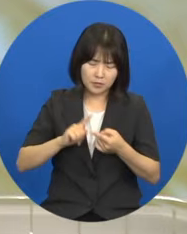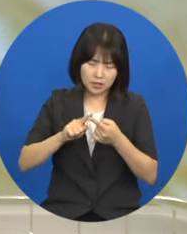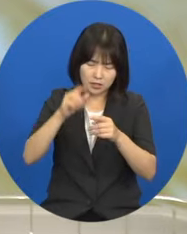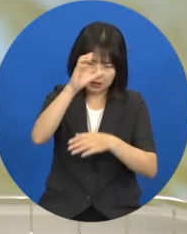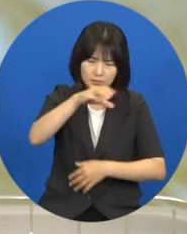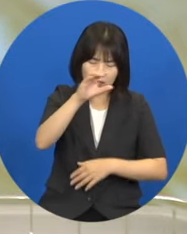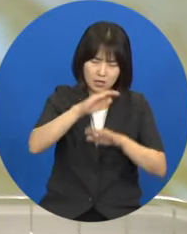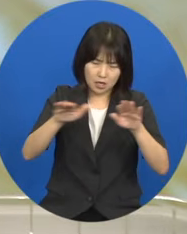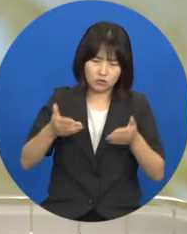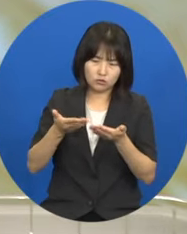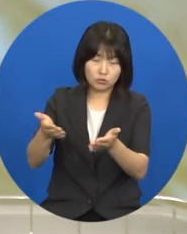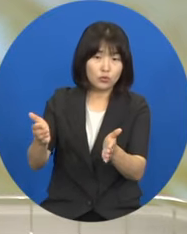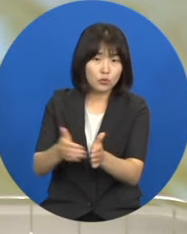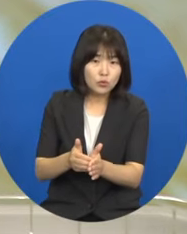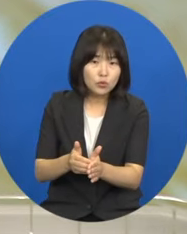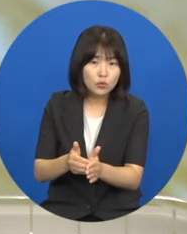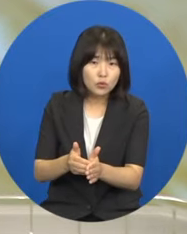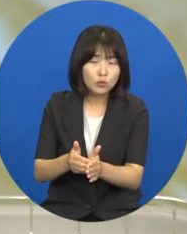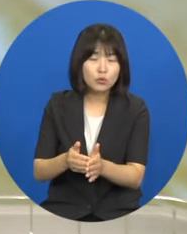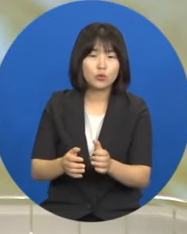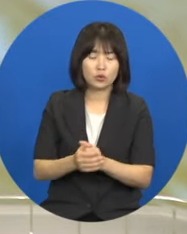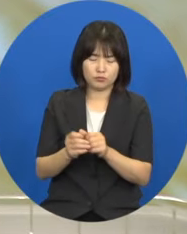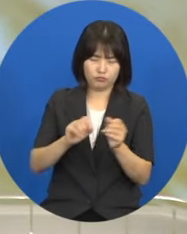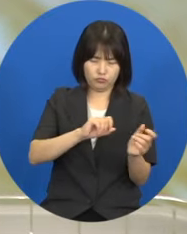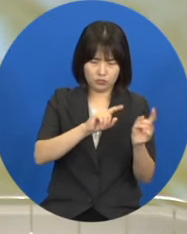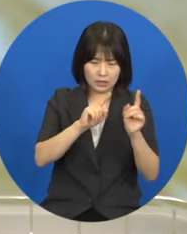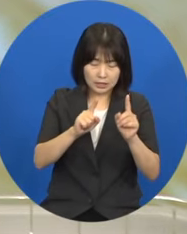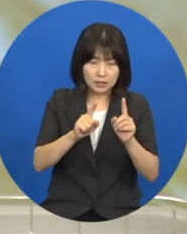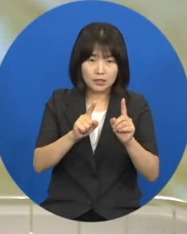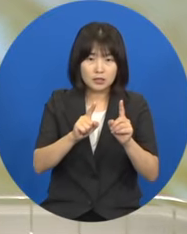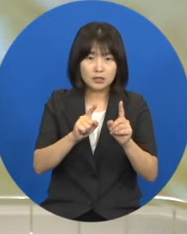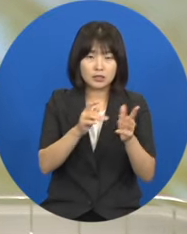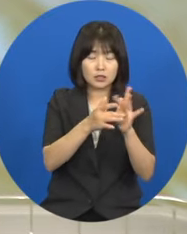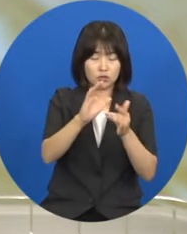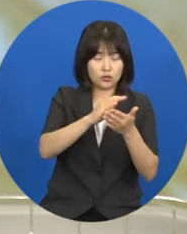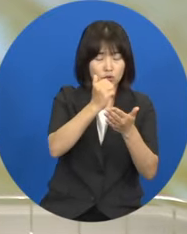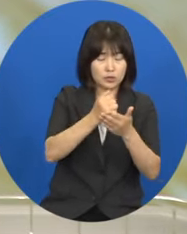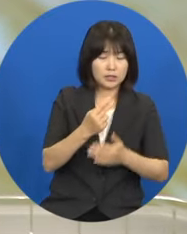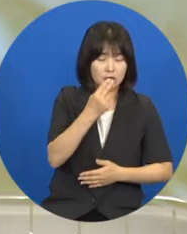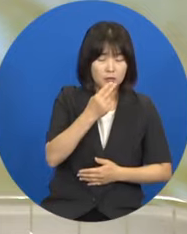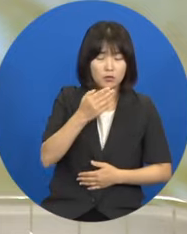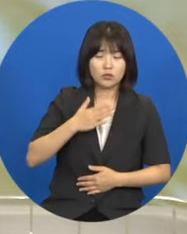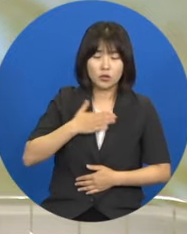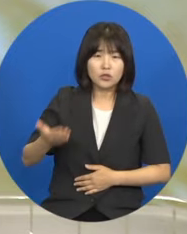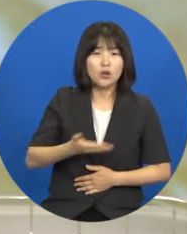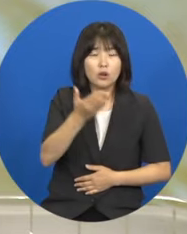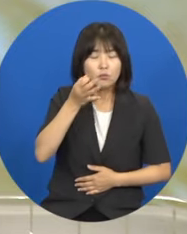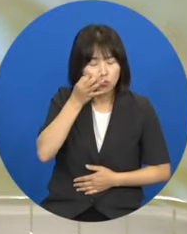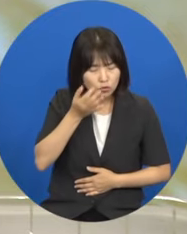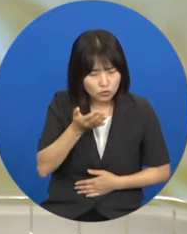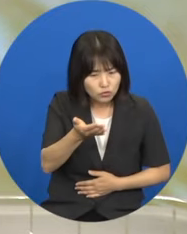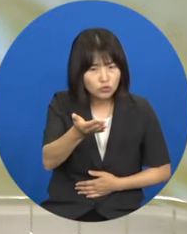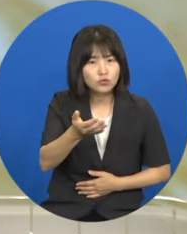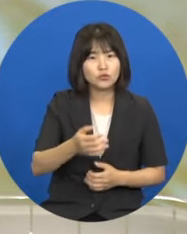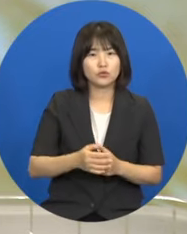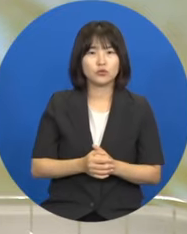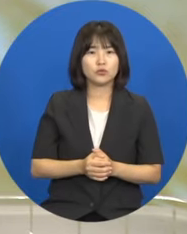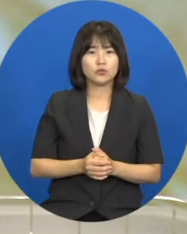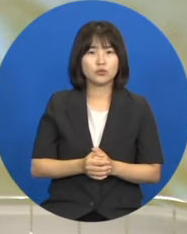하나님이신 예수 그리스도께서 부활하셔서 당신의 생명을 저와 여러분에게 보여주시고 부어주시고